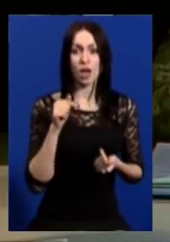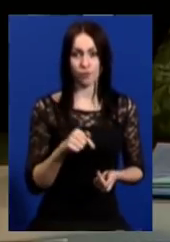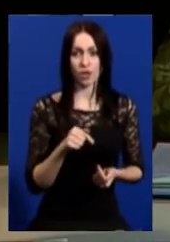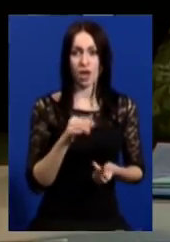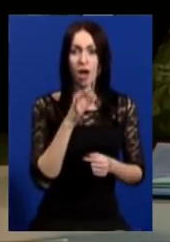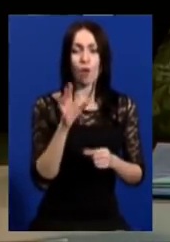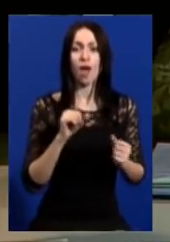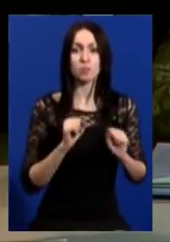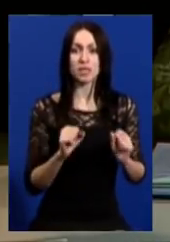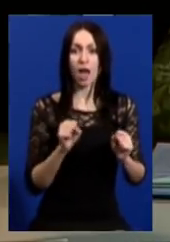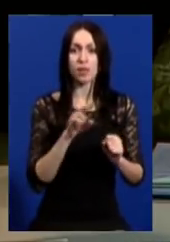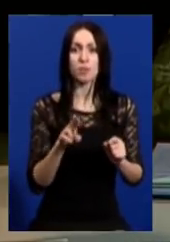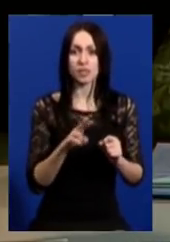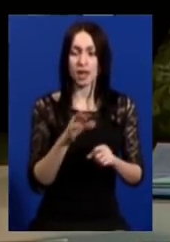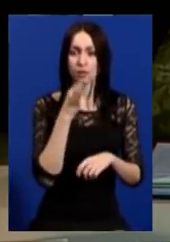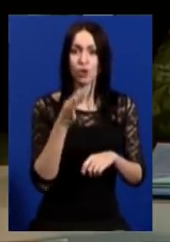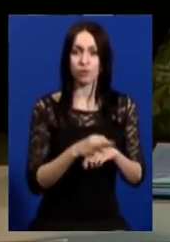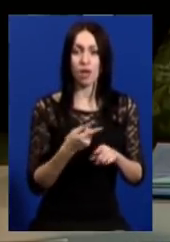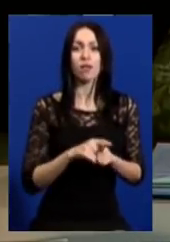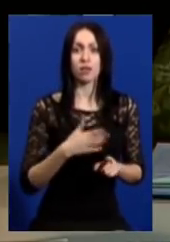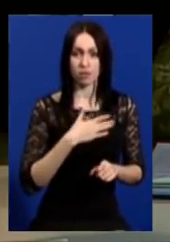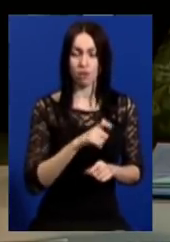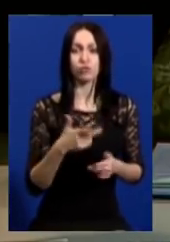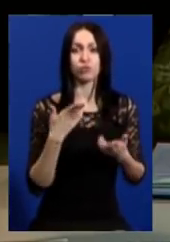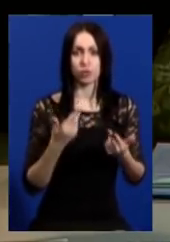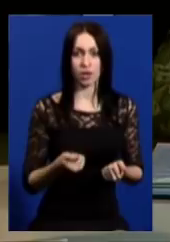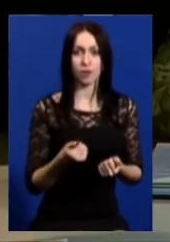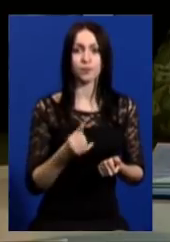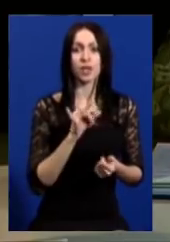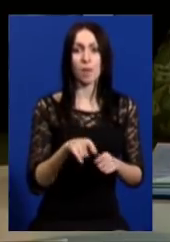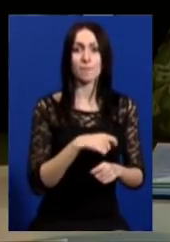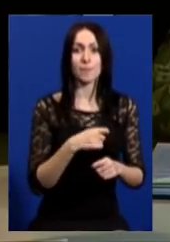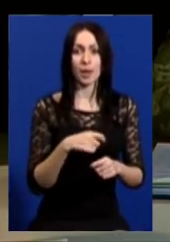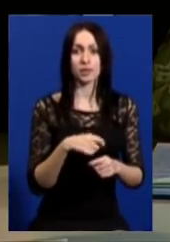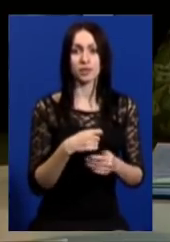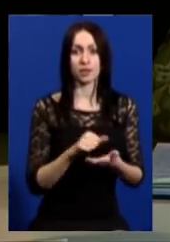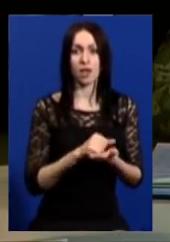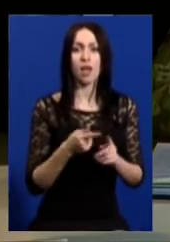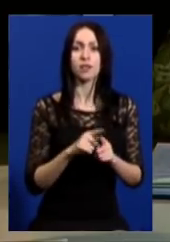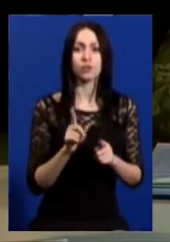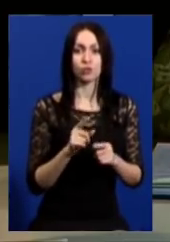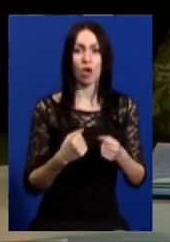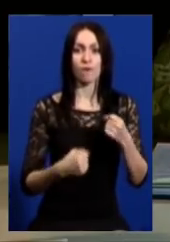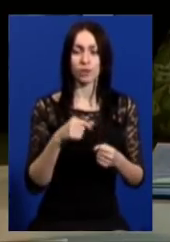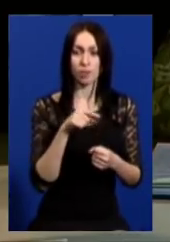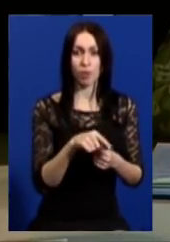наші громадяни? Так, це наші громадяни, і матеріальні засоби, це автомобіль і